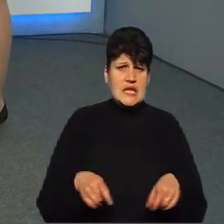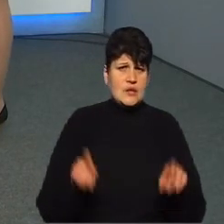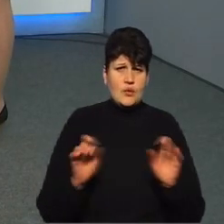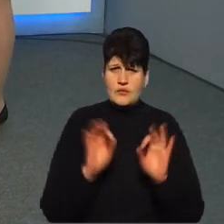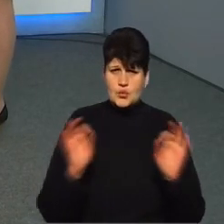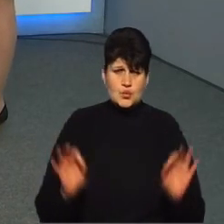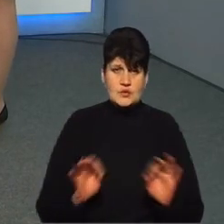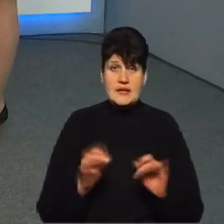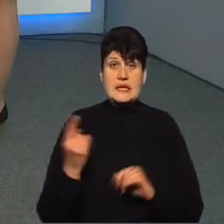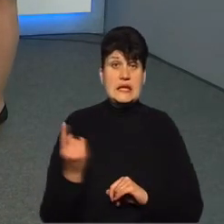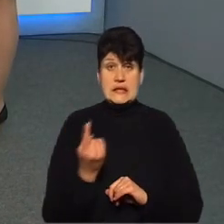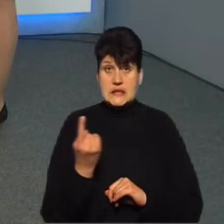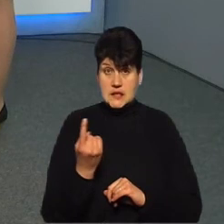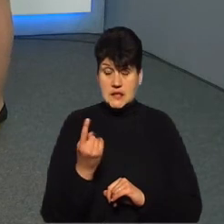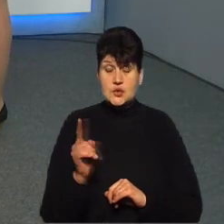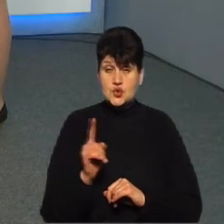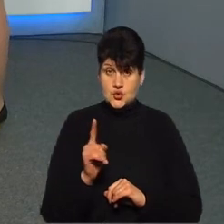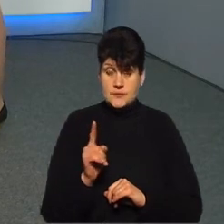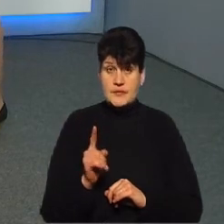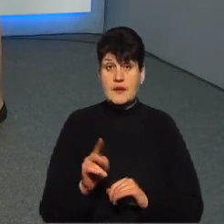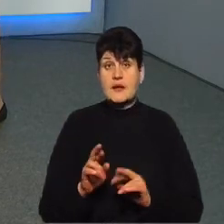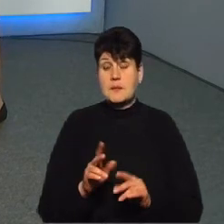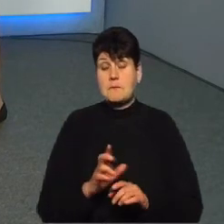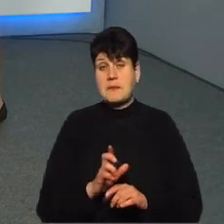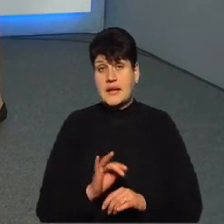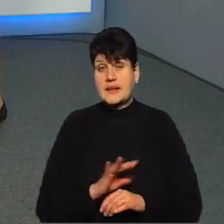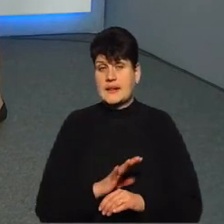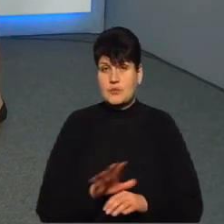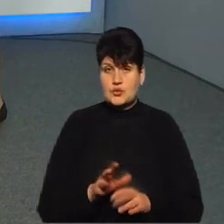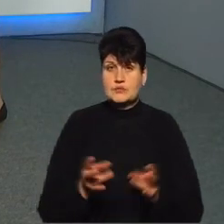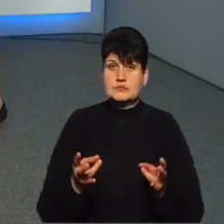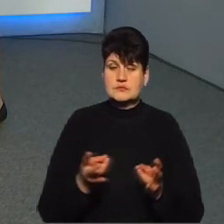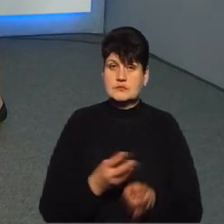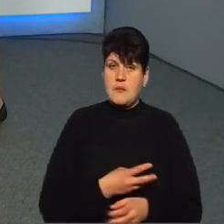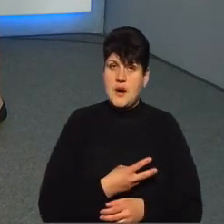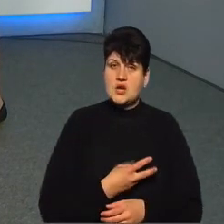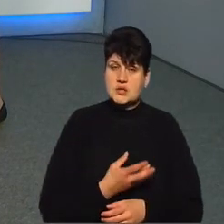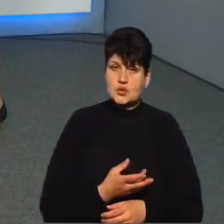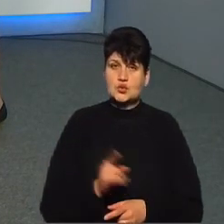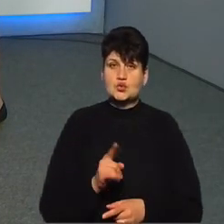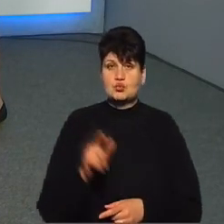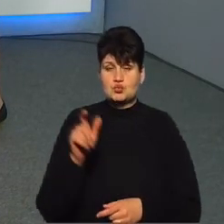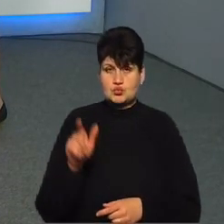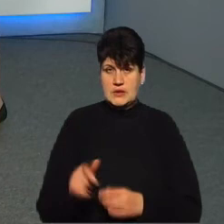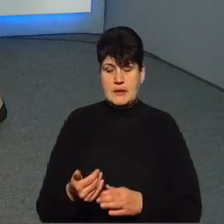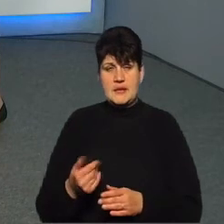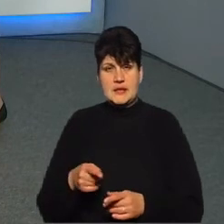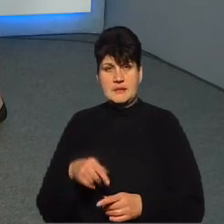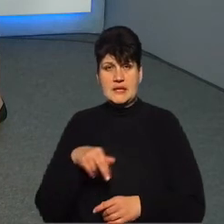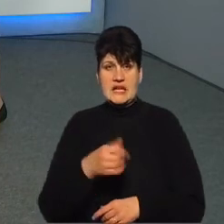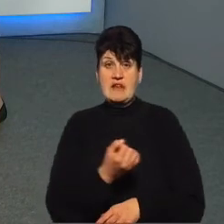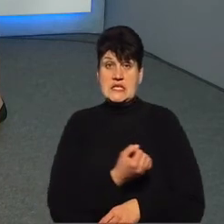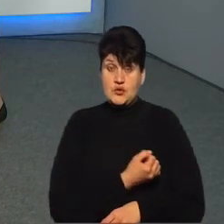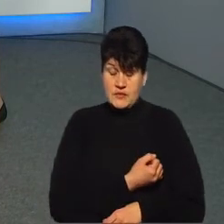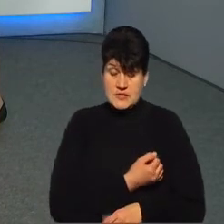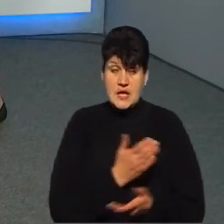Єдине, що як би там би не було, бажано би все ж таки, ну, щоб людина перед тим, як ти вакцинуватись, якщо є в неї